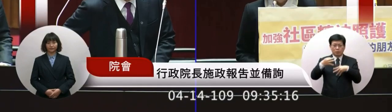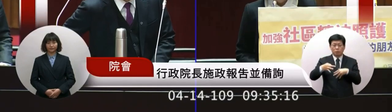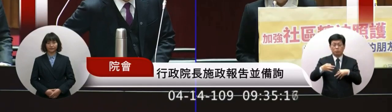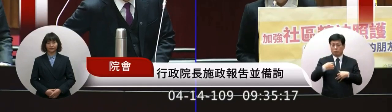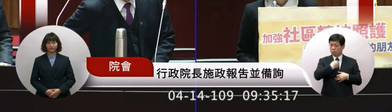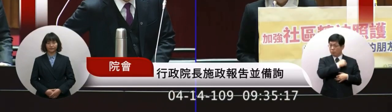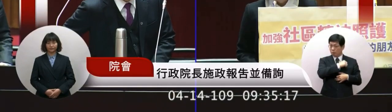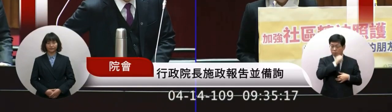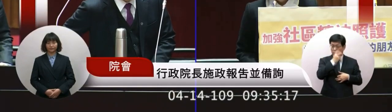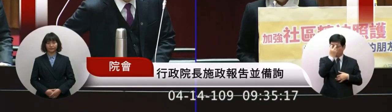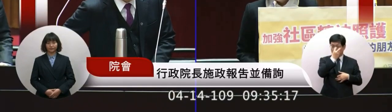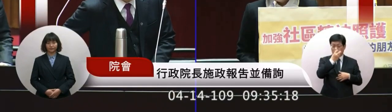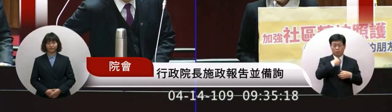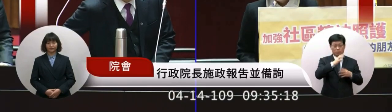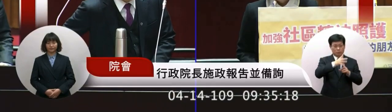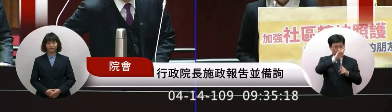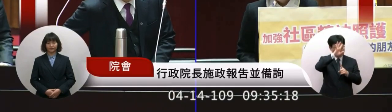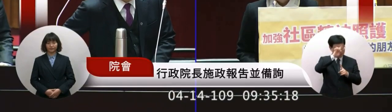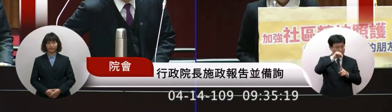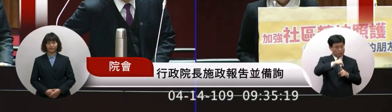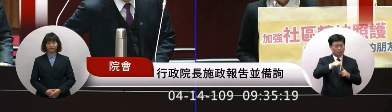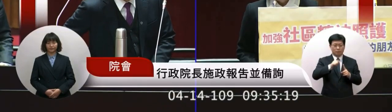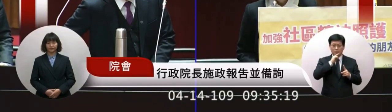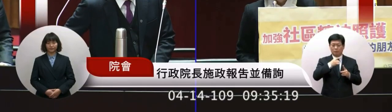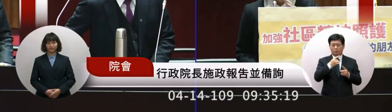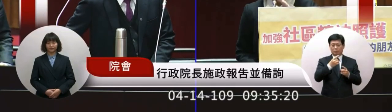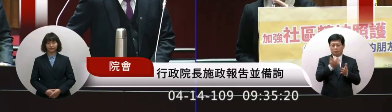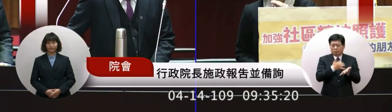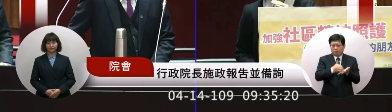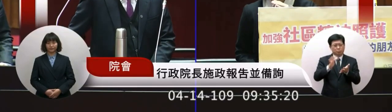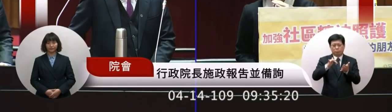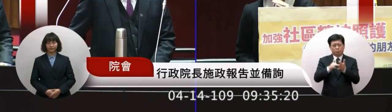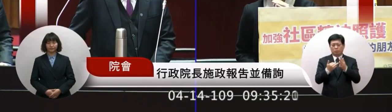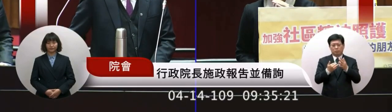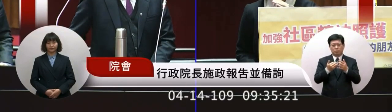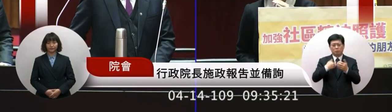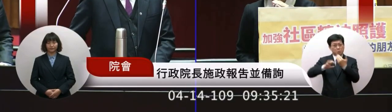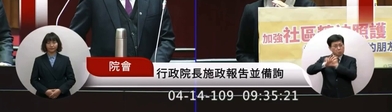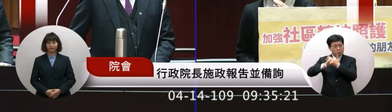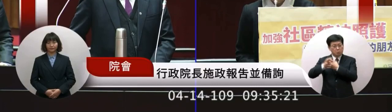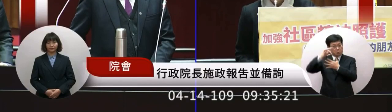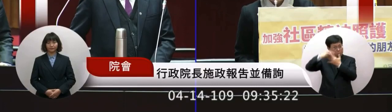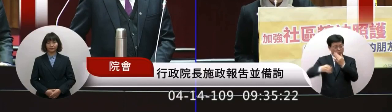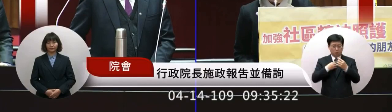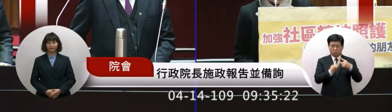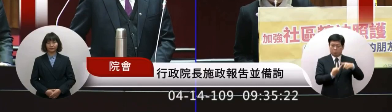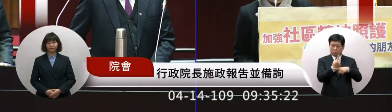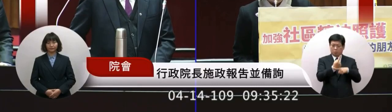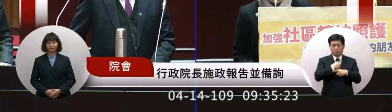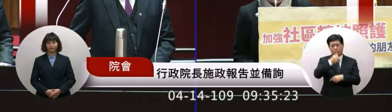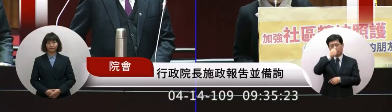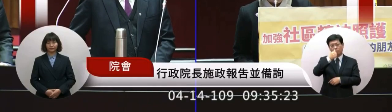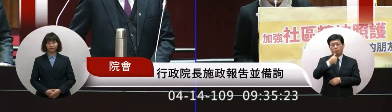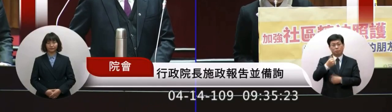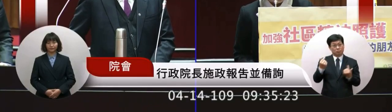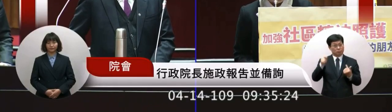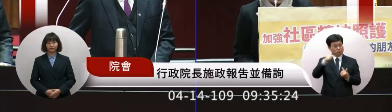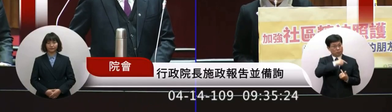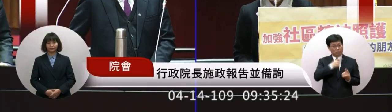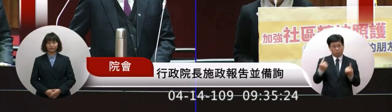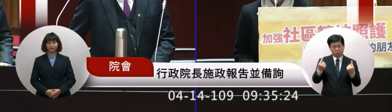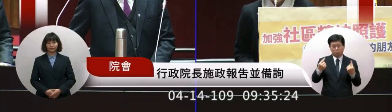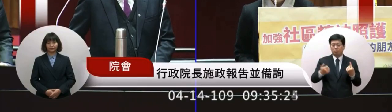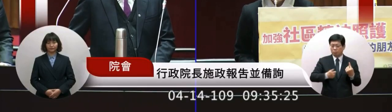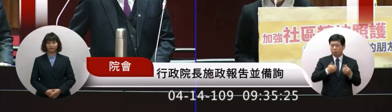我在我国精神照顾的资源费用不到国际间的1/3。那我们其实觉得这样子的程